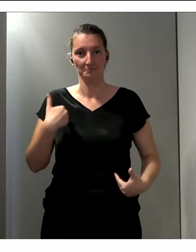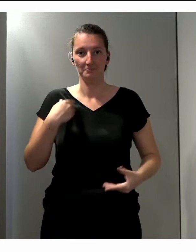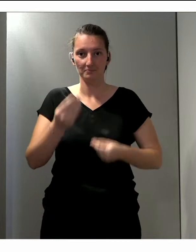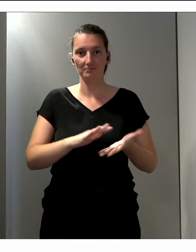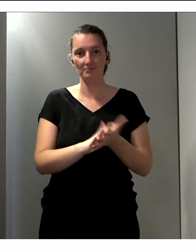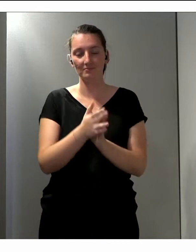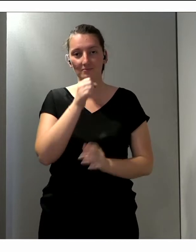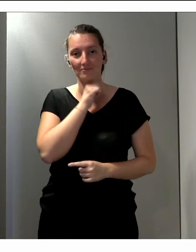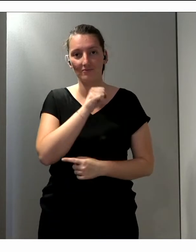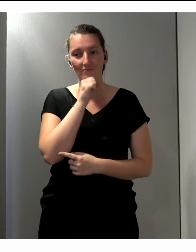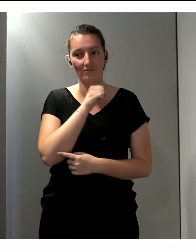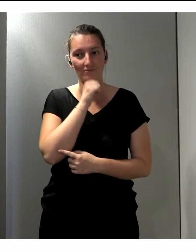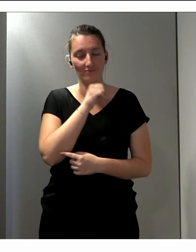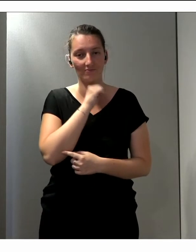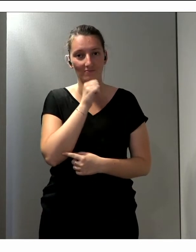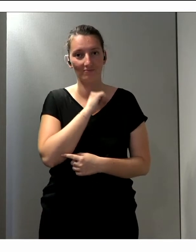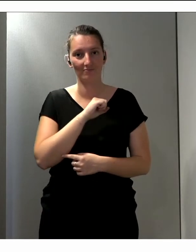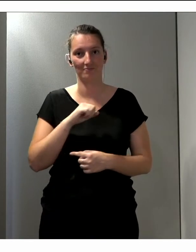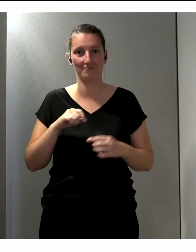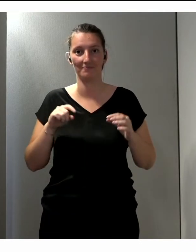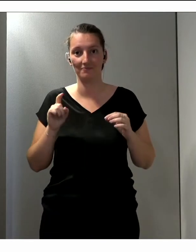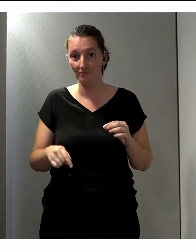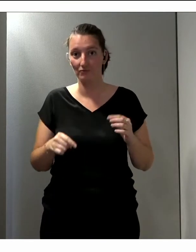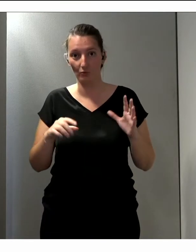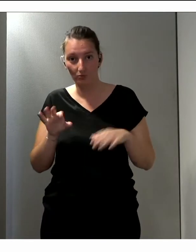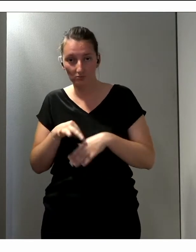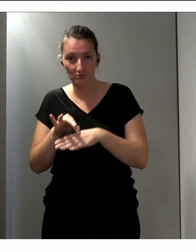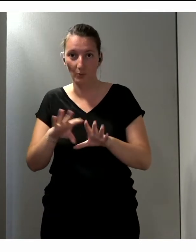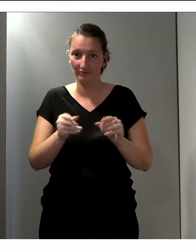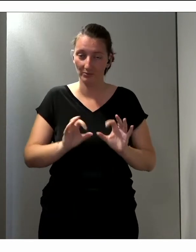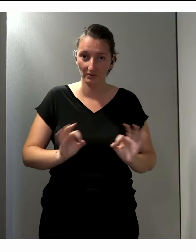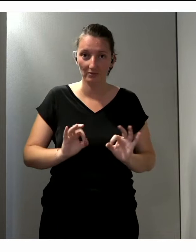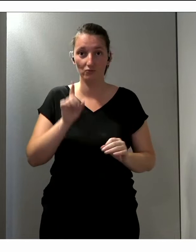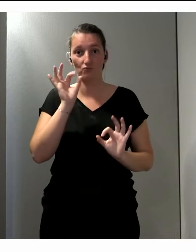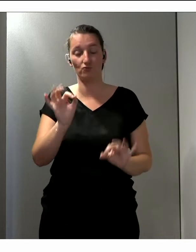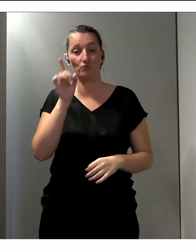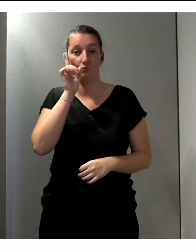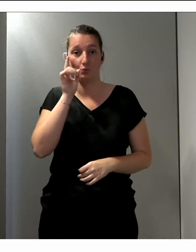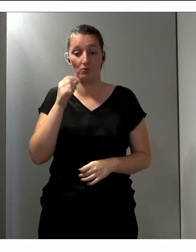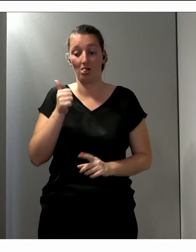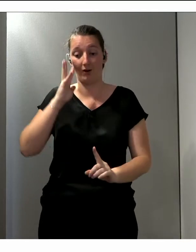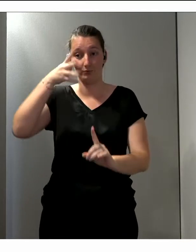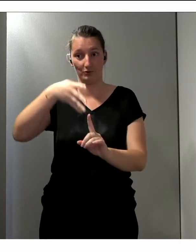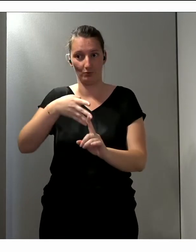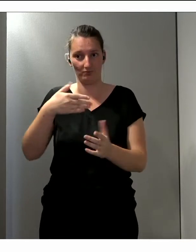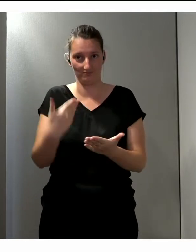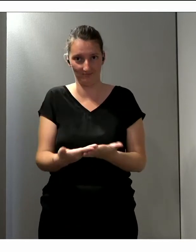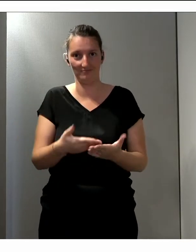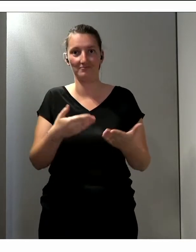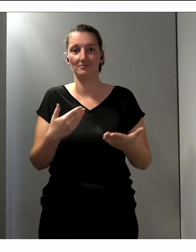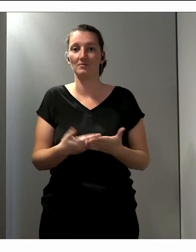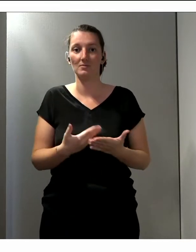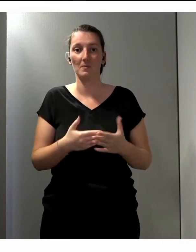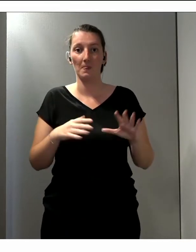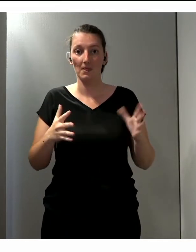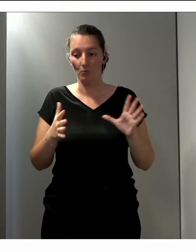cellule sans être trop éloignées de leur famille. Parce que c'est une des missions de l'administration pénitentiaire que d'assurer une incarcération à proximité, enfin, en veillant